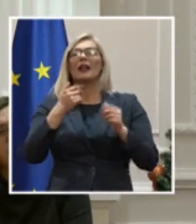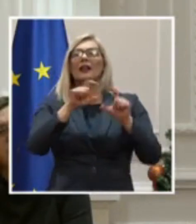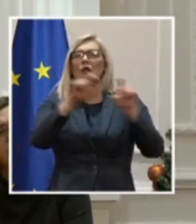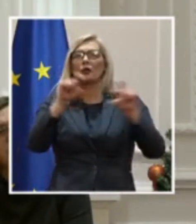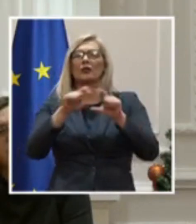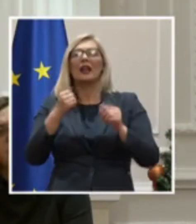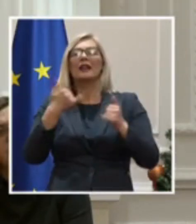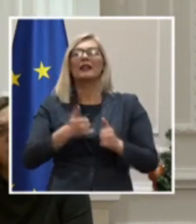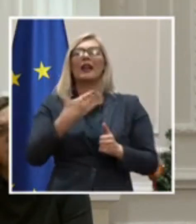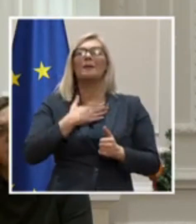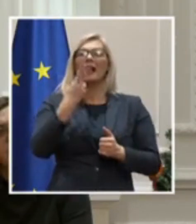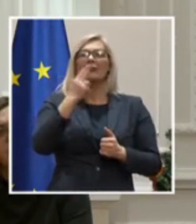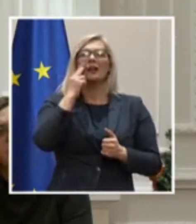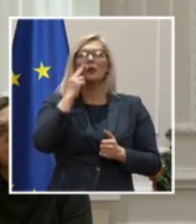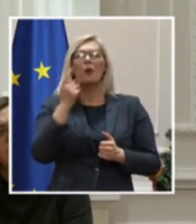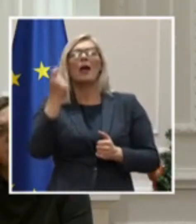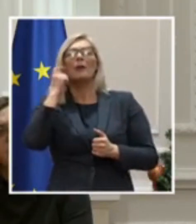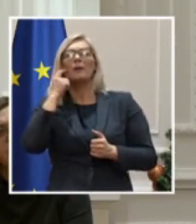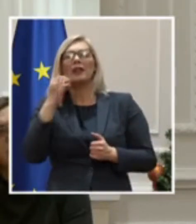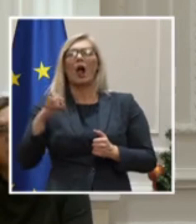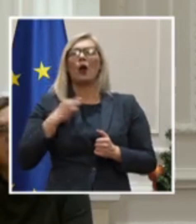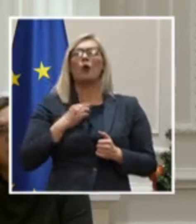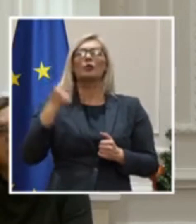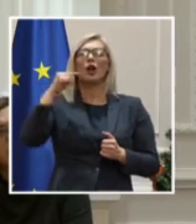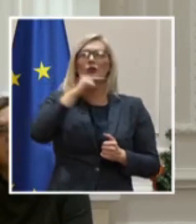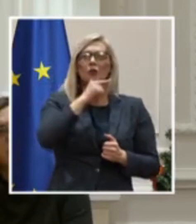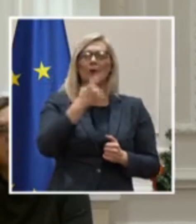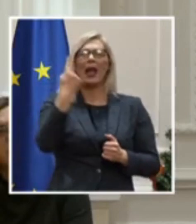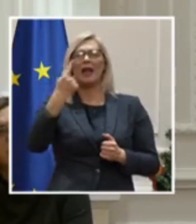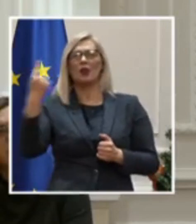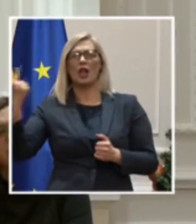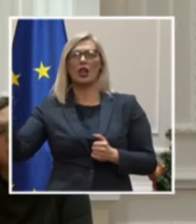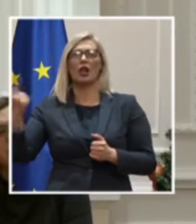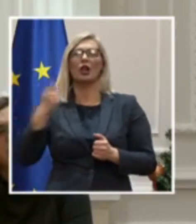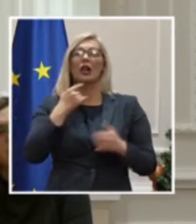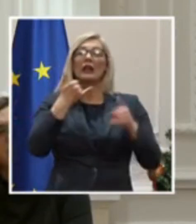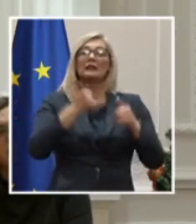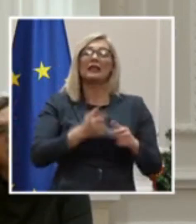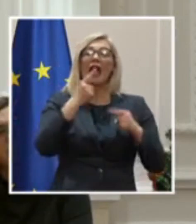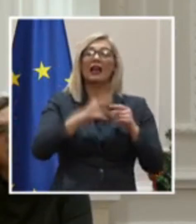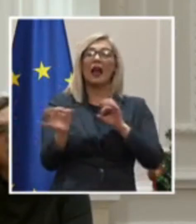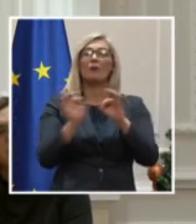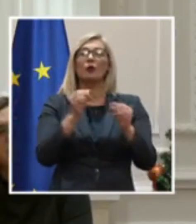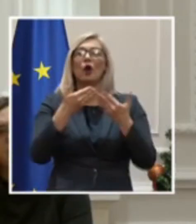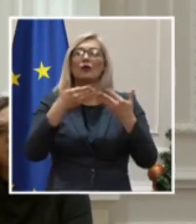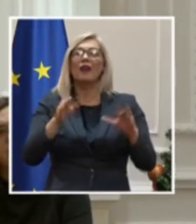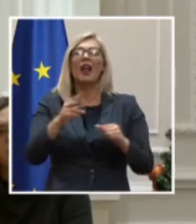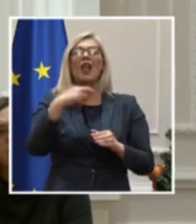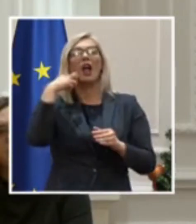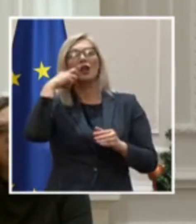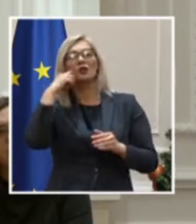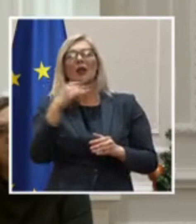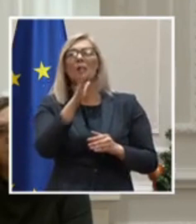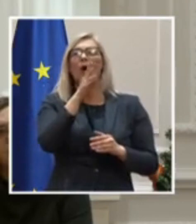Скопје, едно во Битола, Гостивар и Струмица, додека при крај е подготовката на нивното отварање во Штип,